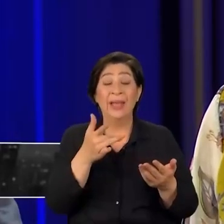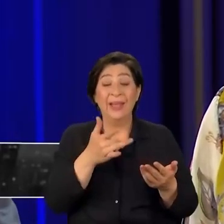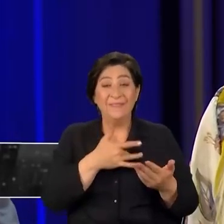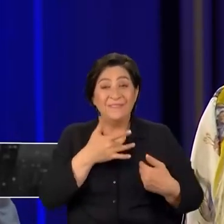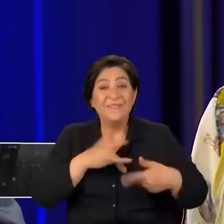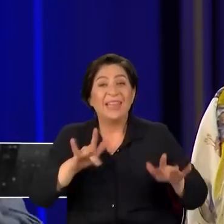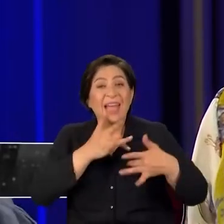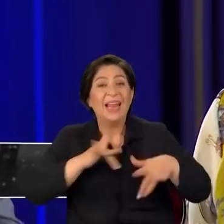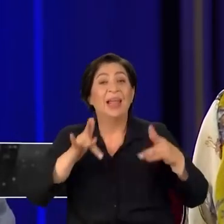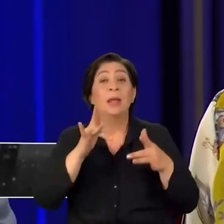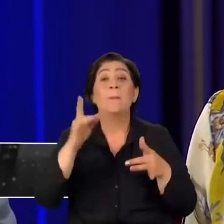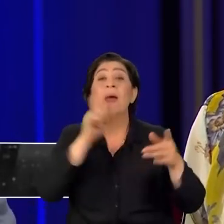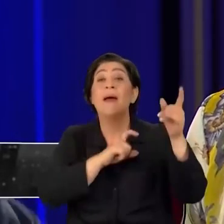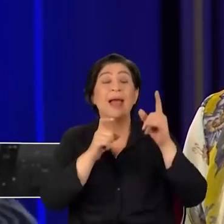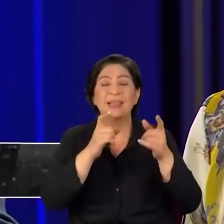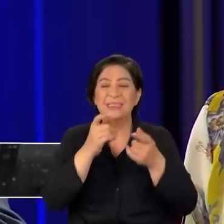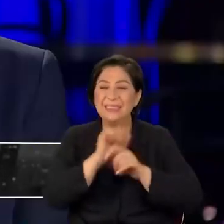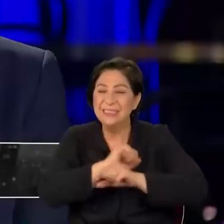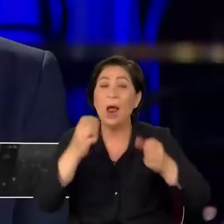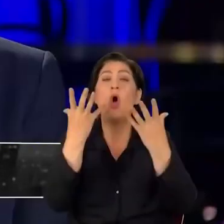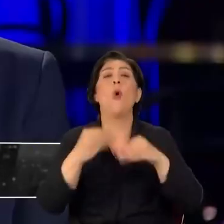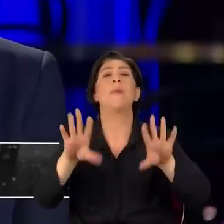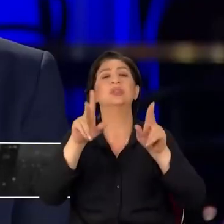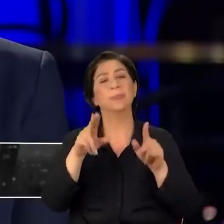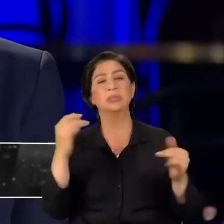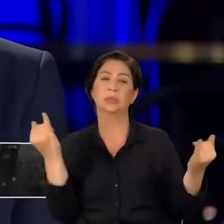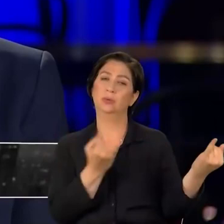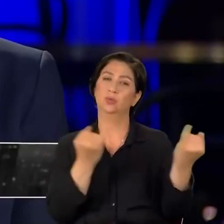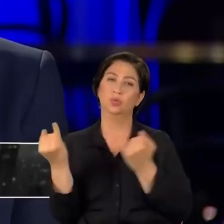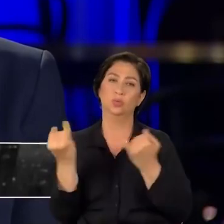fedakarlıklar yapılmamış gibi, bedeller ödenmemiş gibi yeniden tartışıyoruz. Nedeni şu,